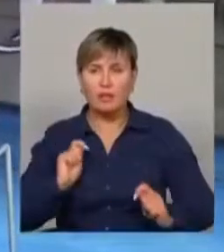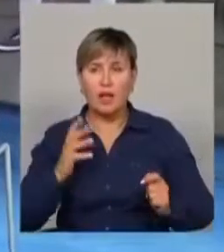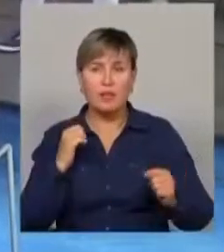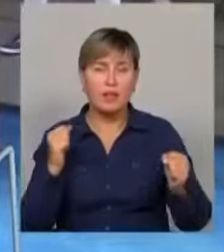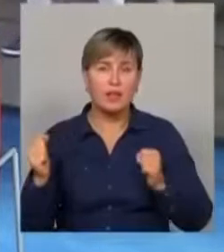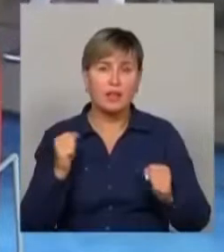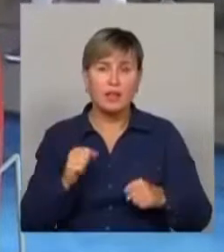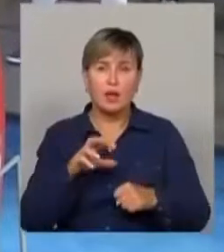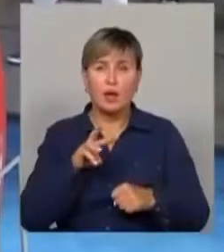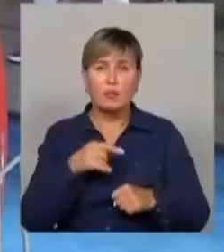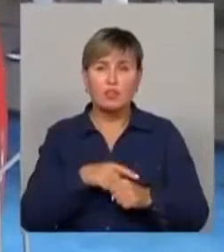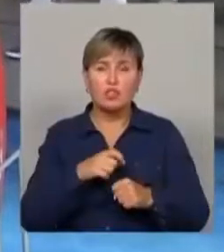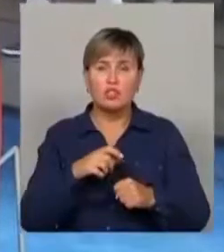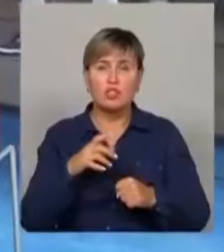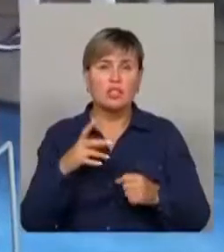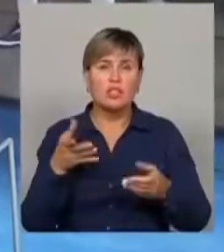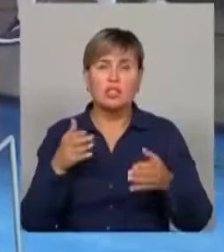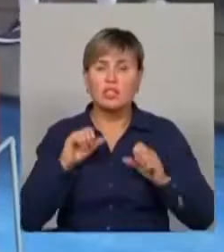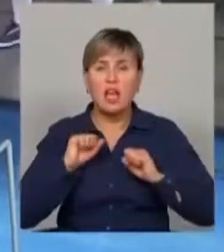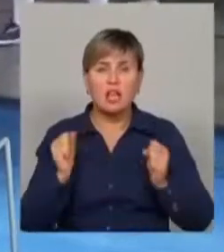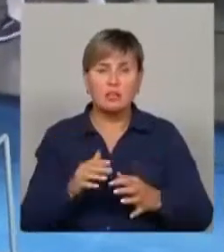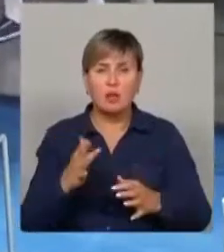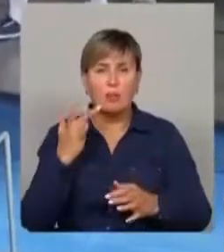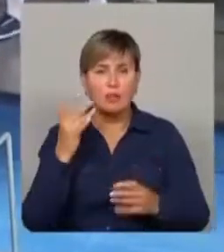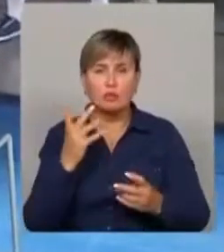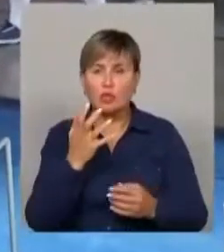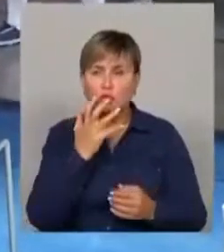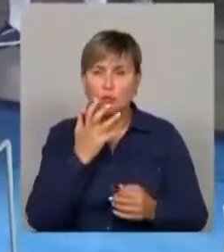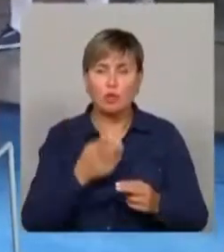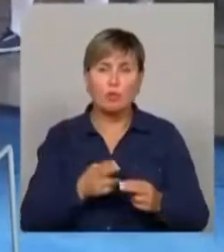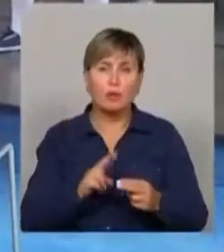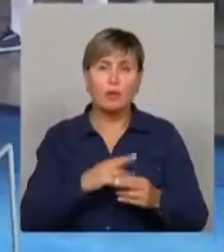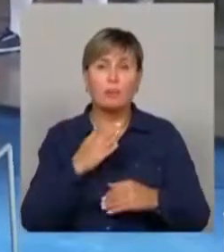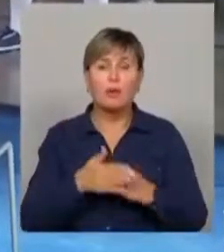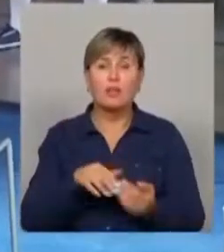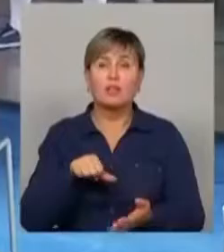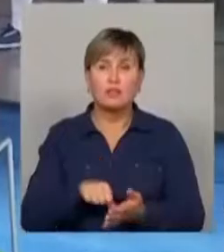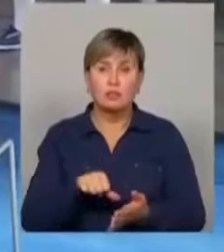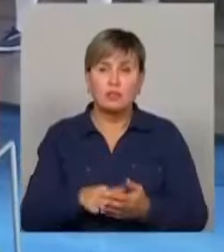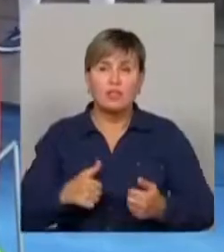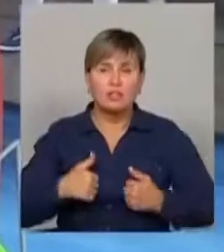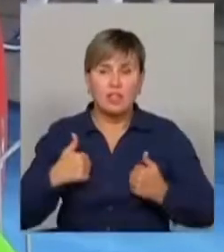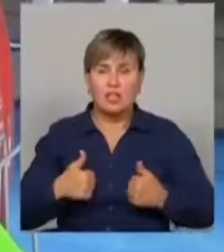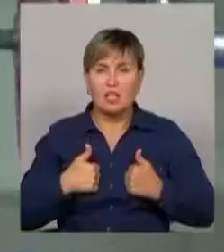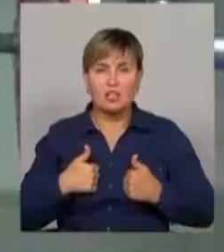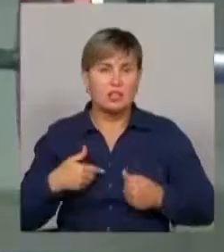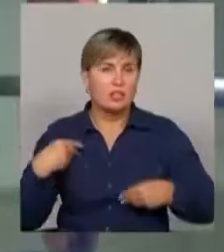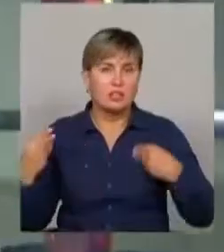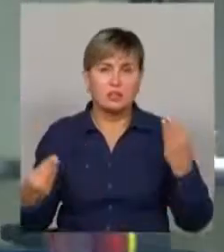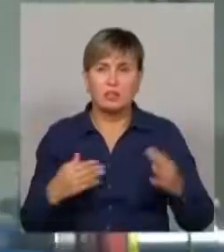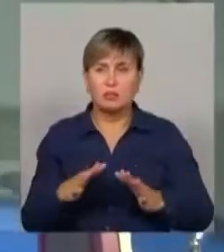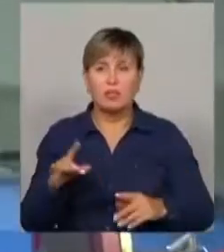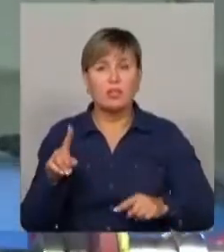разминаешься, мышцы не остывали, держать их нужно постоянно в тепле. Поэтому перед выступлением стараешься не снимать.